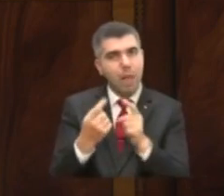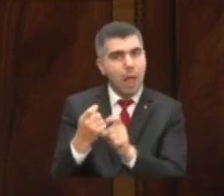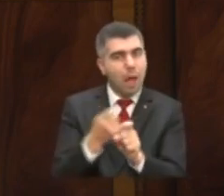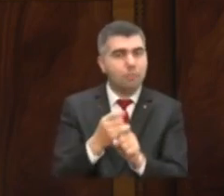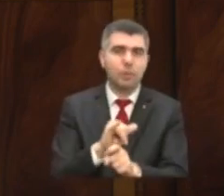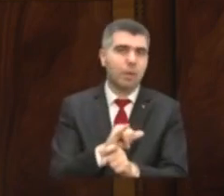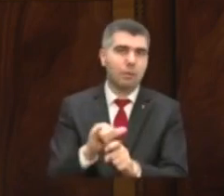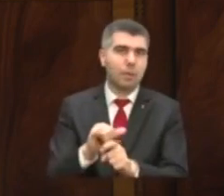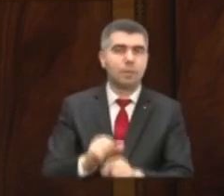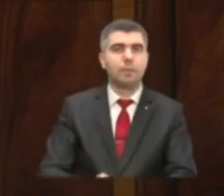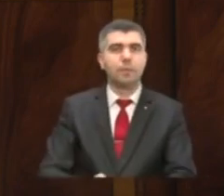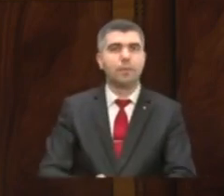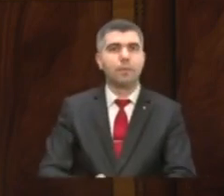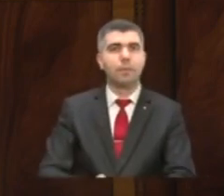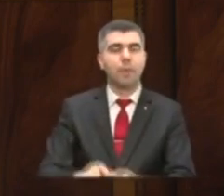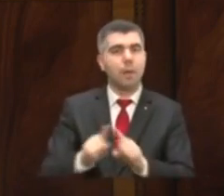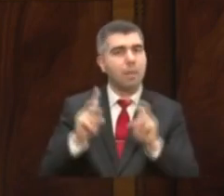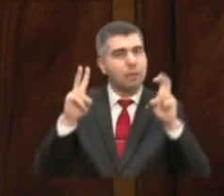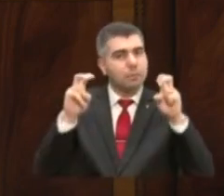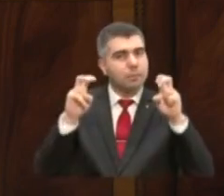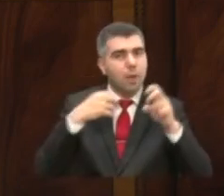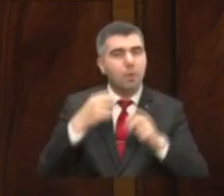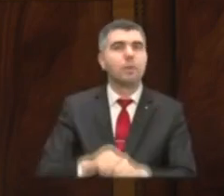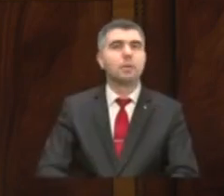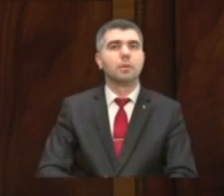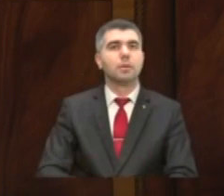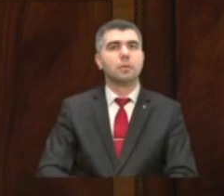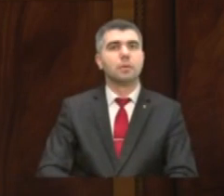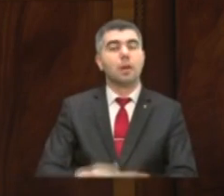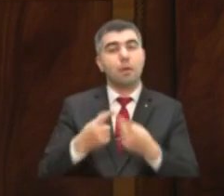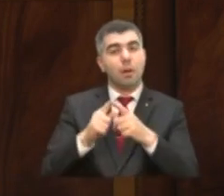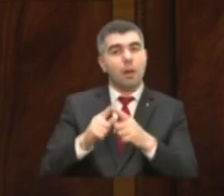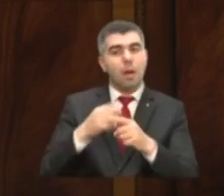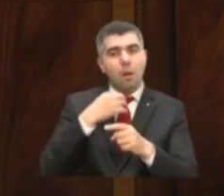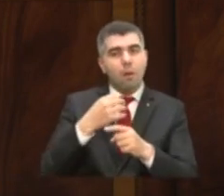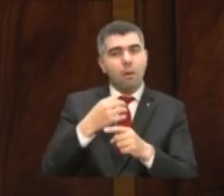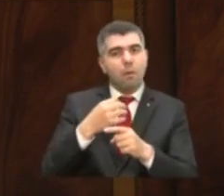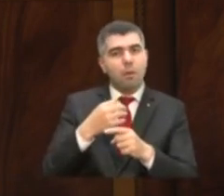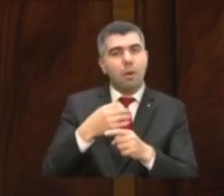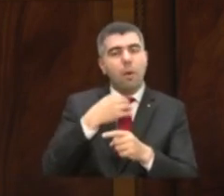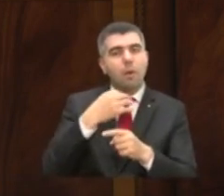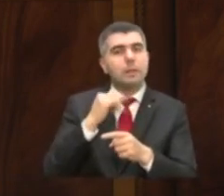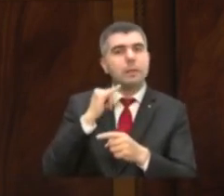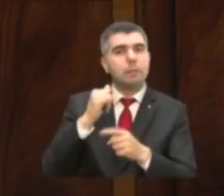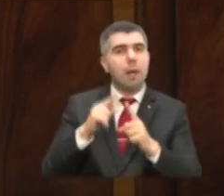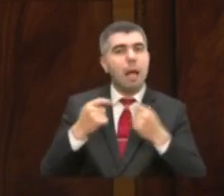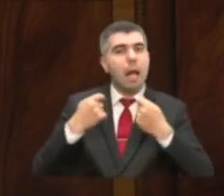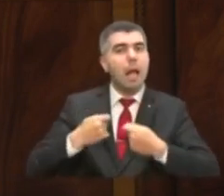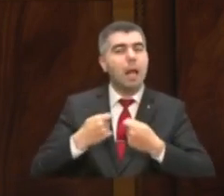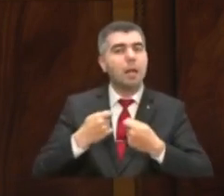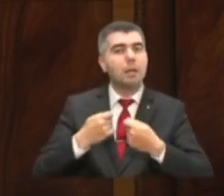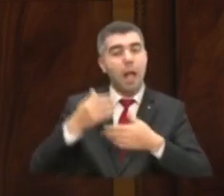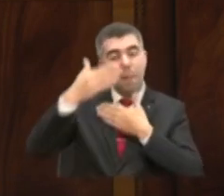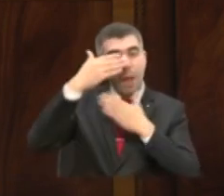أعلم. وأغلق القوس سيدي رئيس الحكومة، وأتمنى أن تراجعوا هذا المصطلح لأنكم رئيس للمغاربة